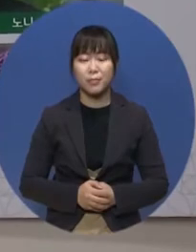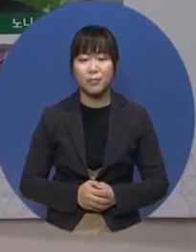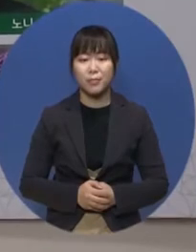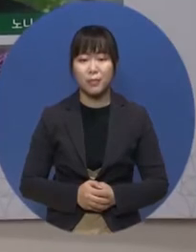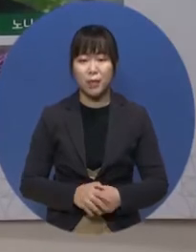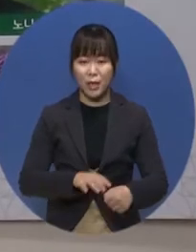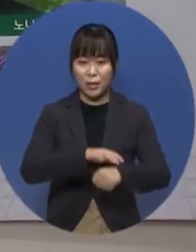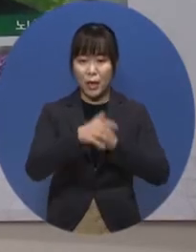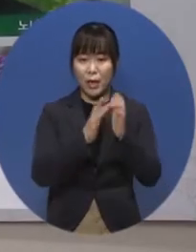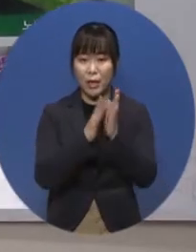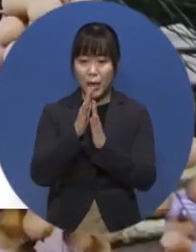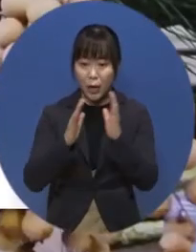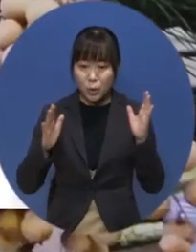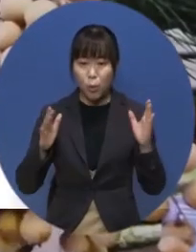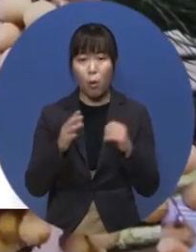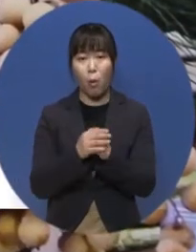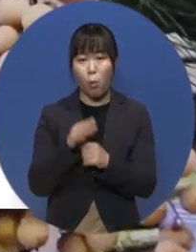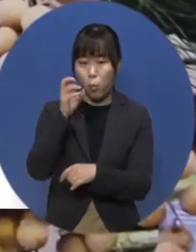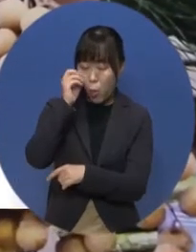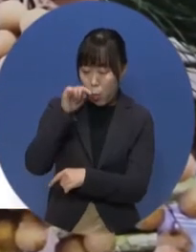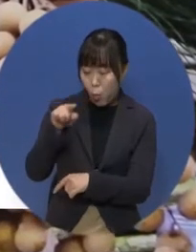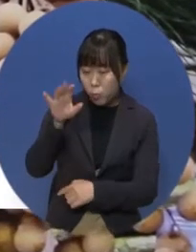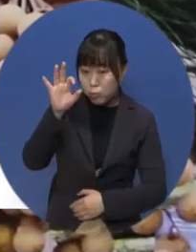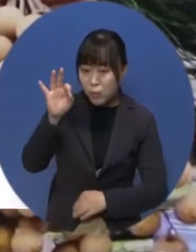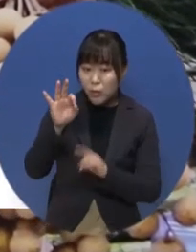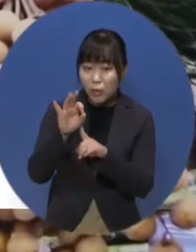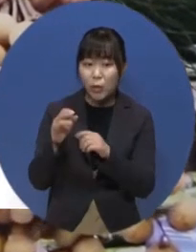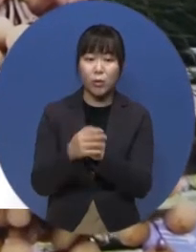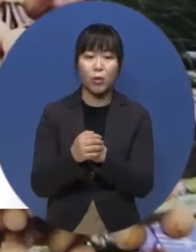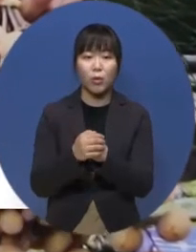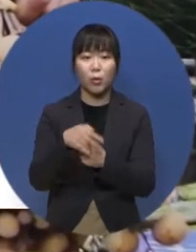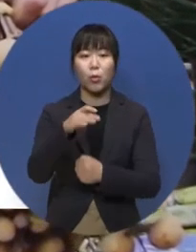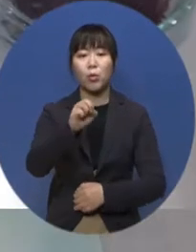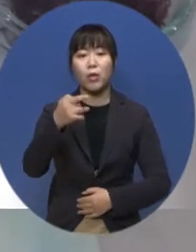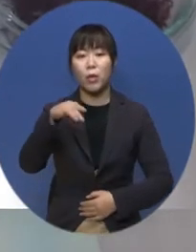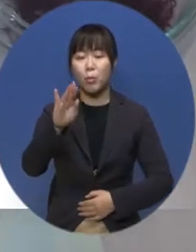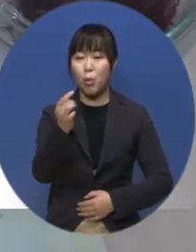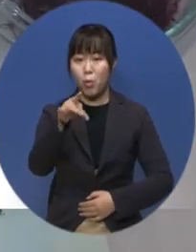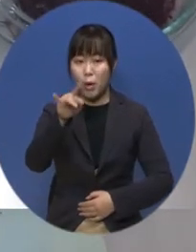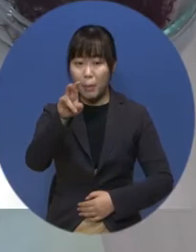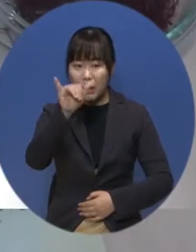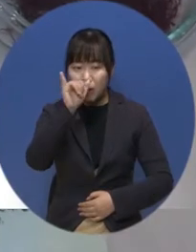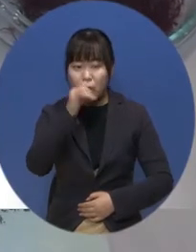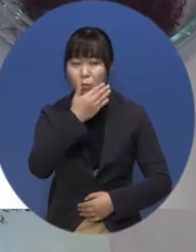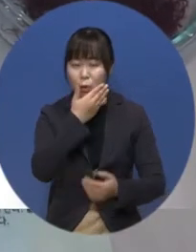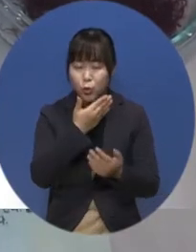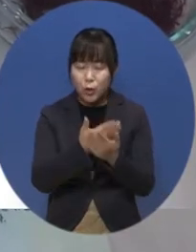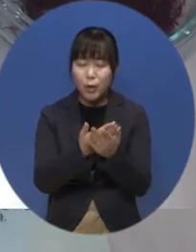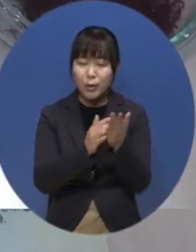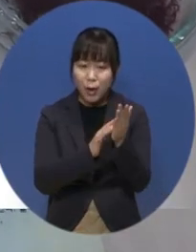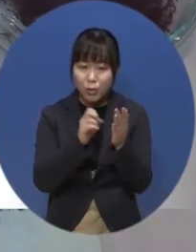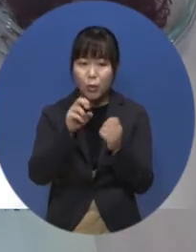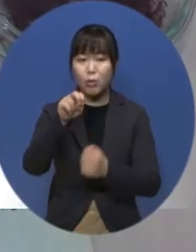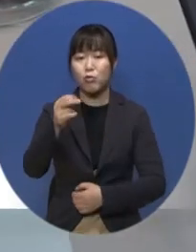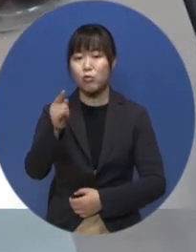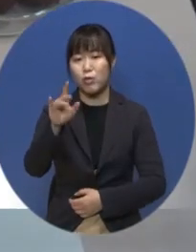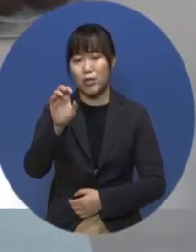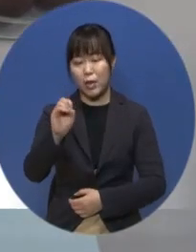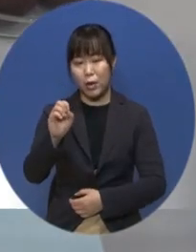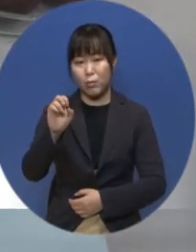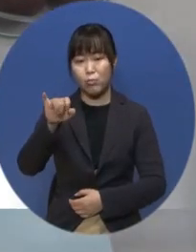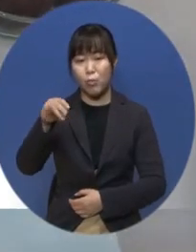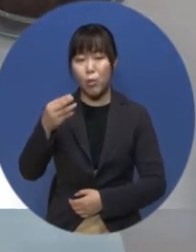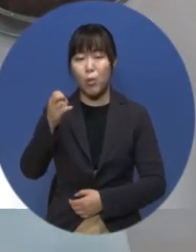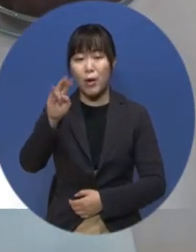세계의 약초와 희귀 약제 코너에서는 동의보감에 기록된 귀한 약자와 의향 몰약과